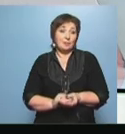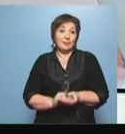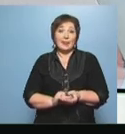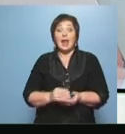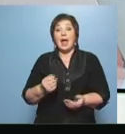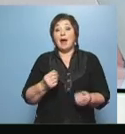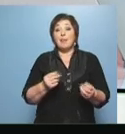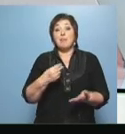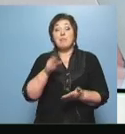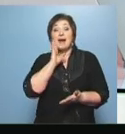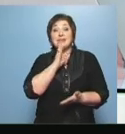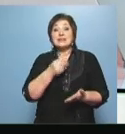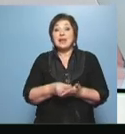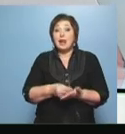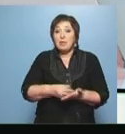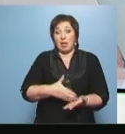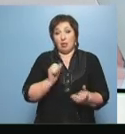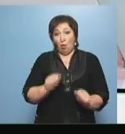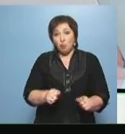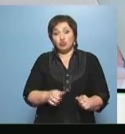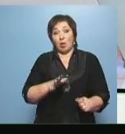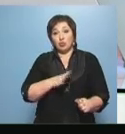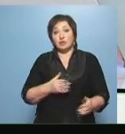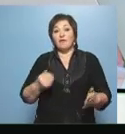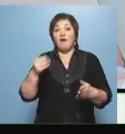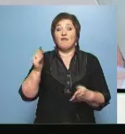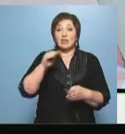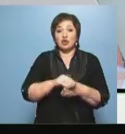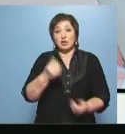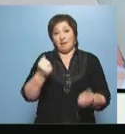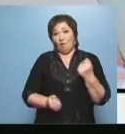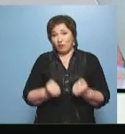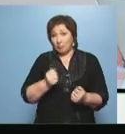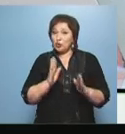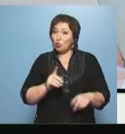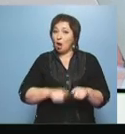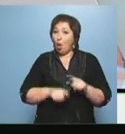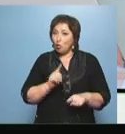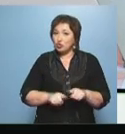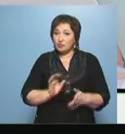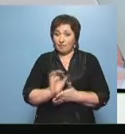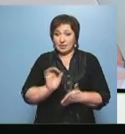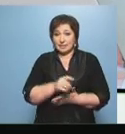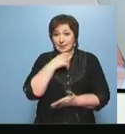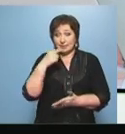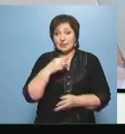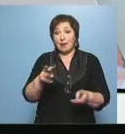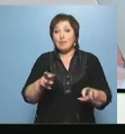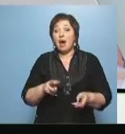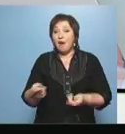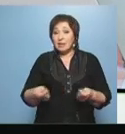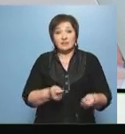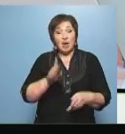Материнский капитал можно будет вложить в автомобиль, но только отечественного производства. Российское правительство не исключает такой